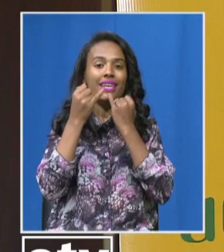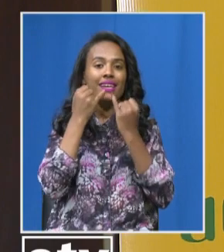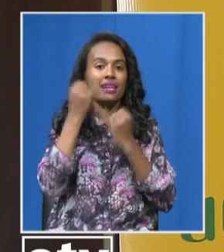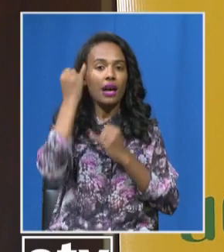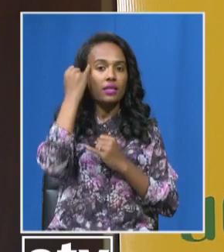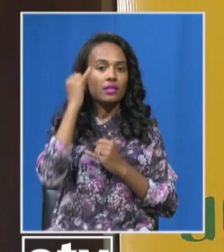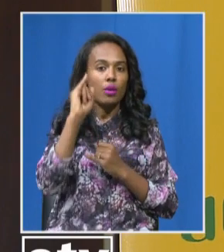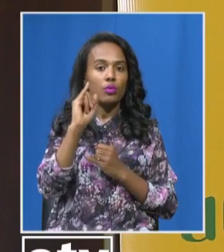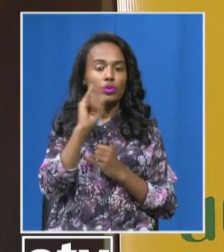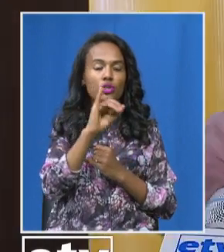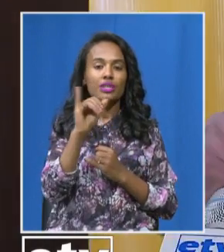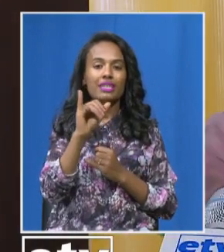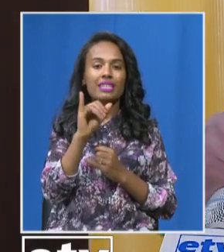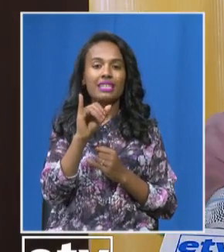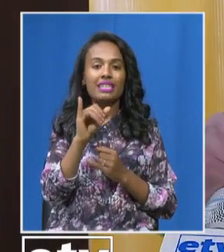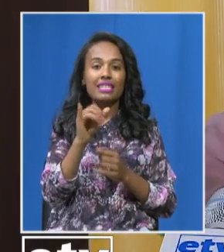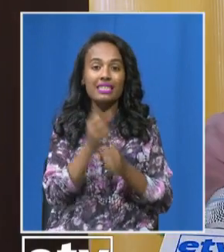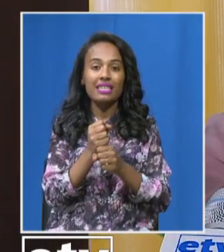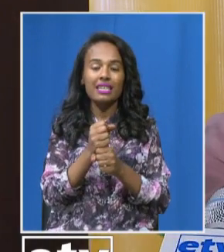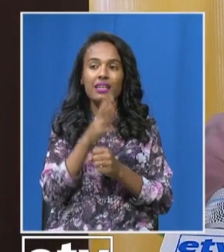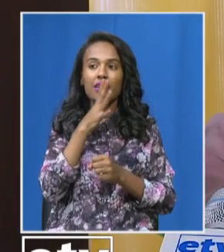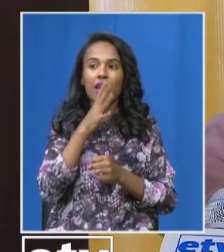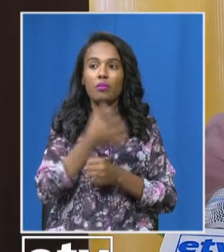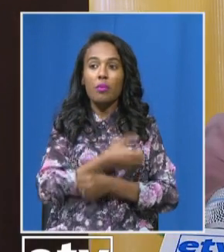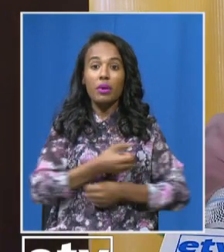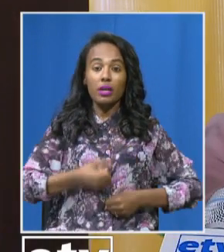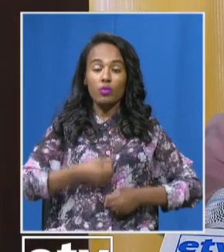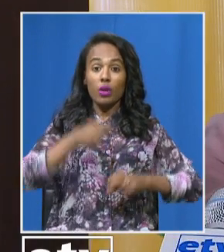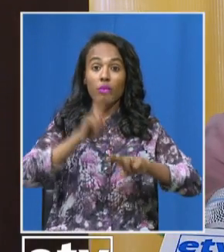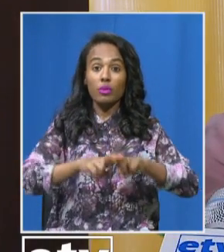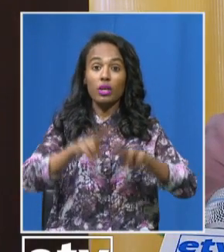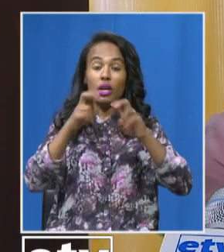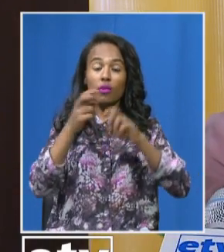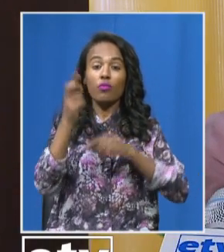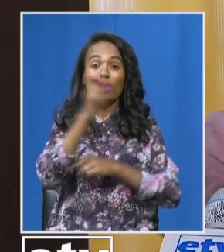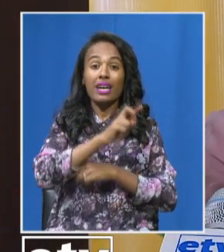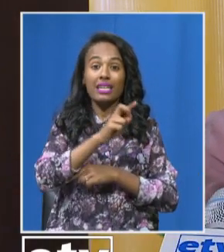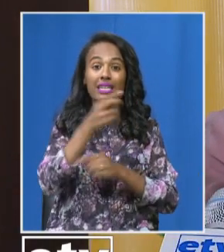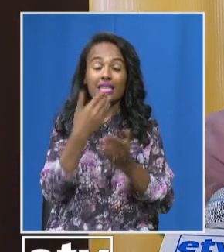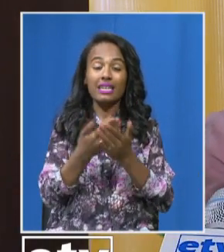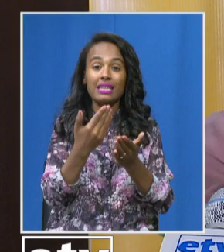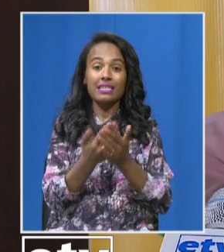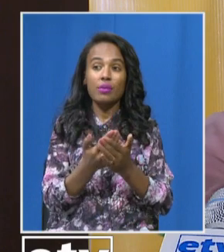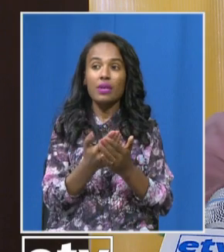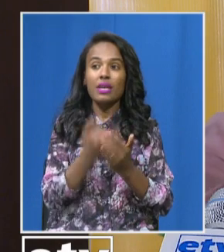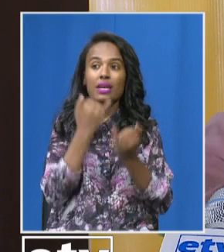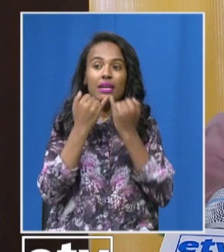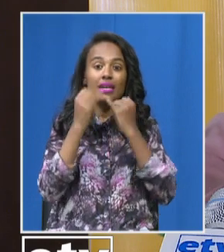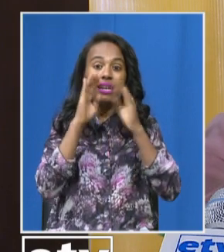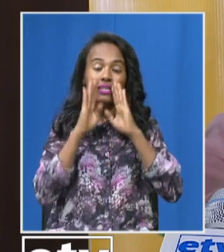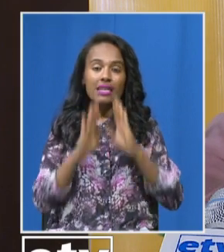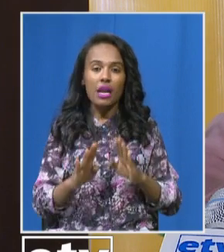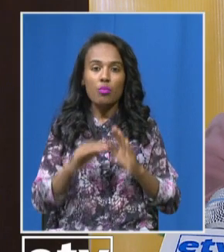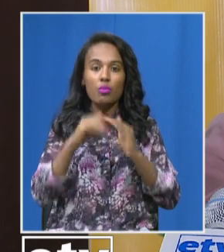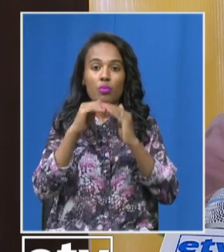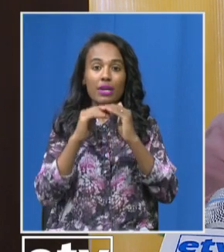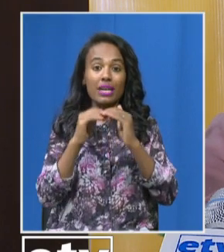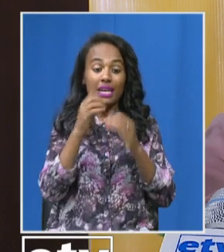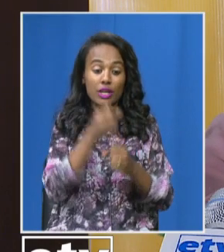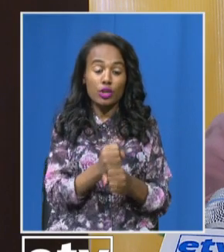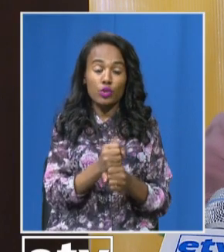ሐሳቦች እንደ ስንቅ እናት በመቀነቷ እንደምትታስቀመጣው የክፉ ቀን ገንዘብ እርቀ ሰላም ኮሚሽኑ በመቀነቱ